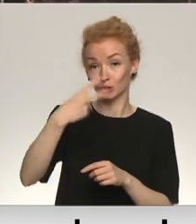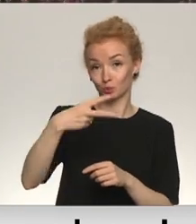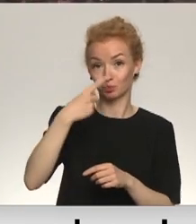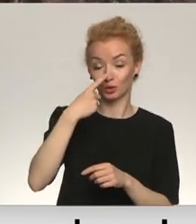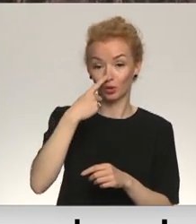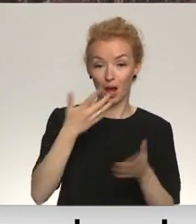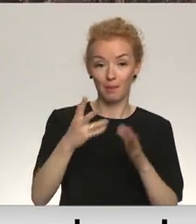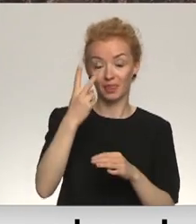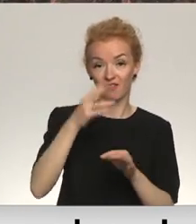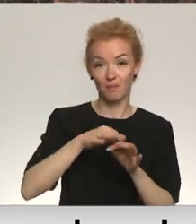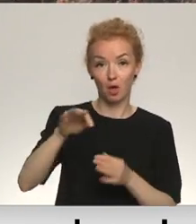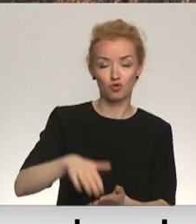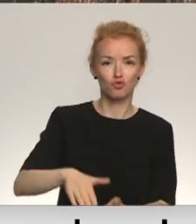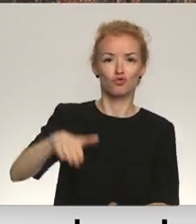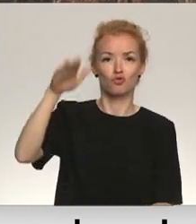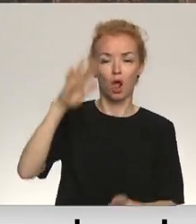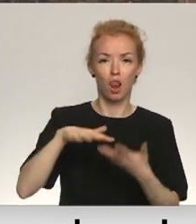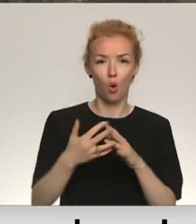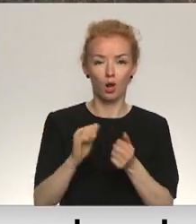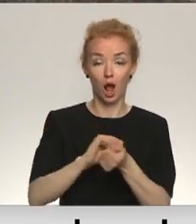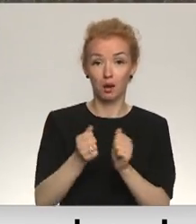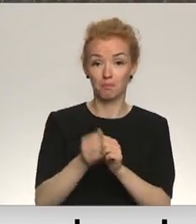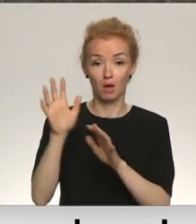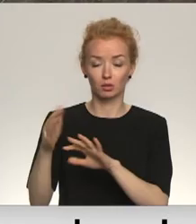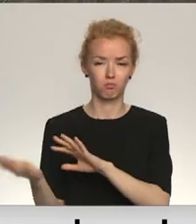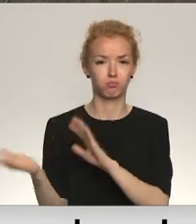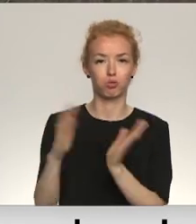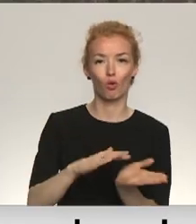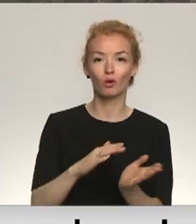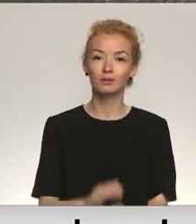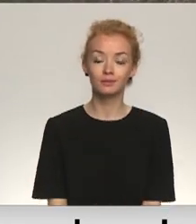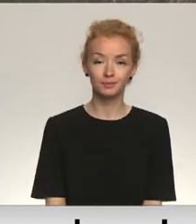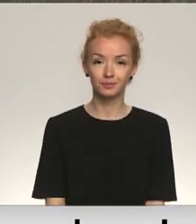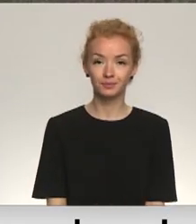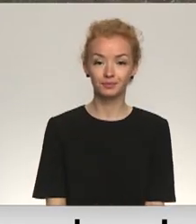gandrīz 2 metrus augstais laukakmens no postamenta bija nogāsts.